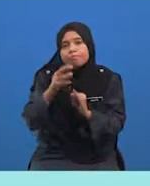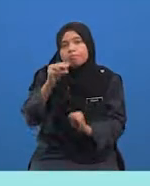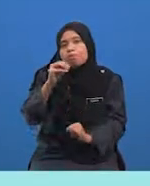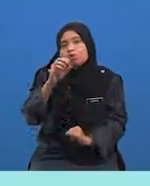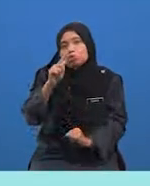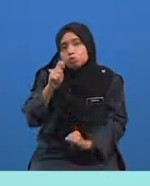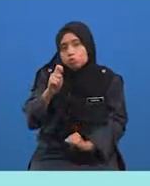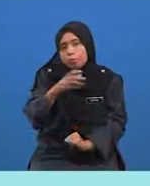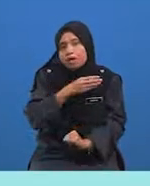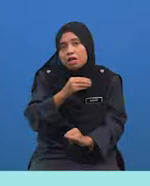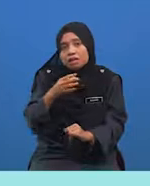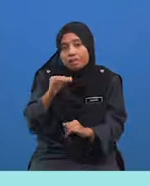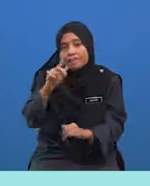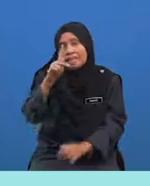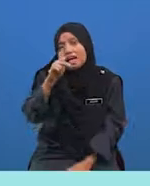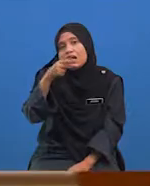iklim khatulistiwa.